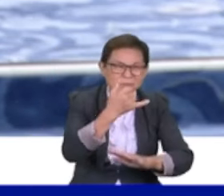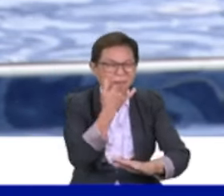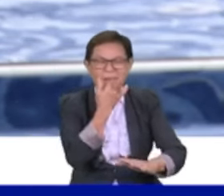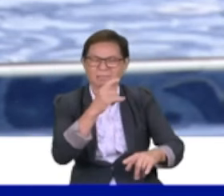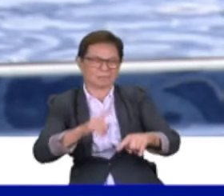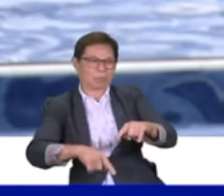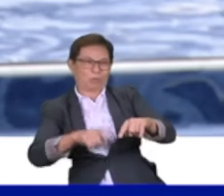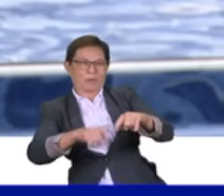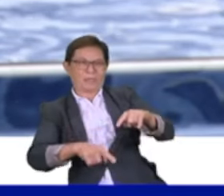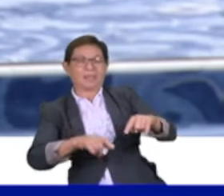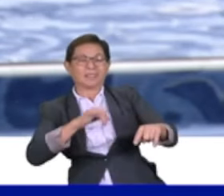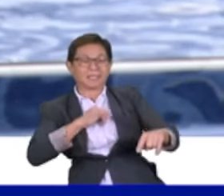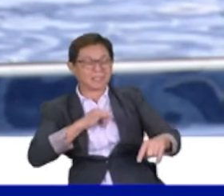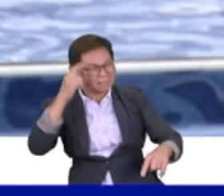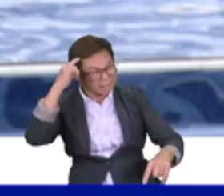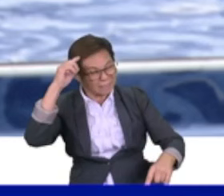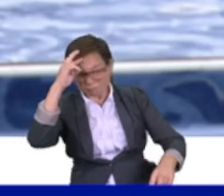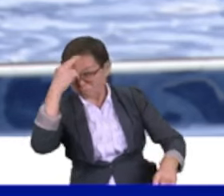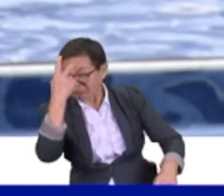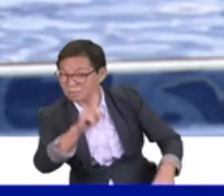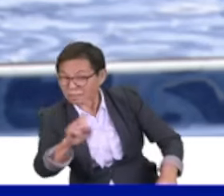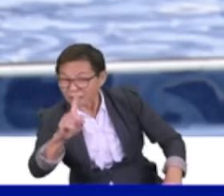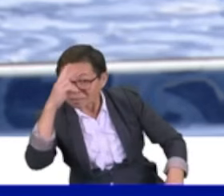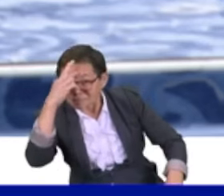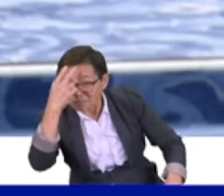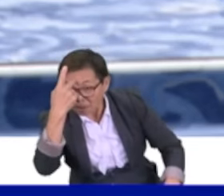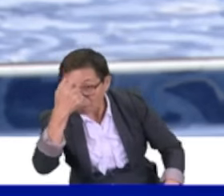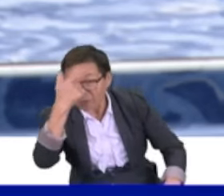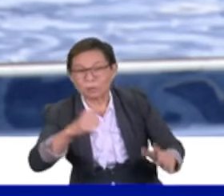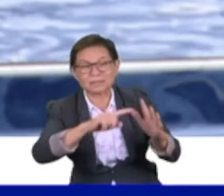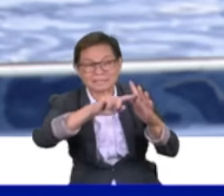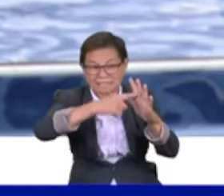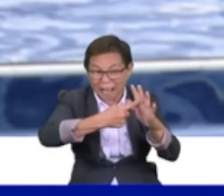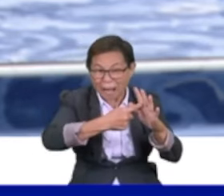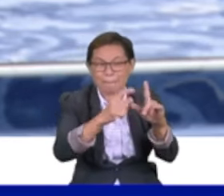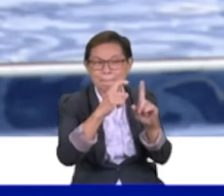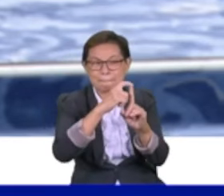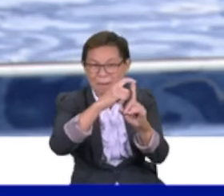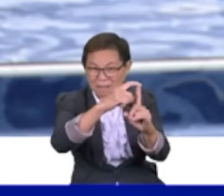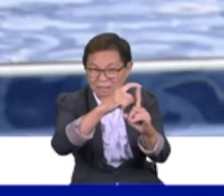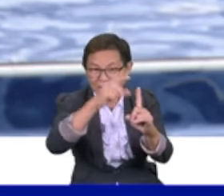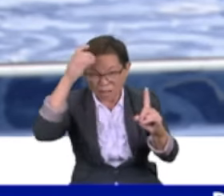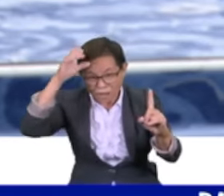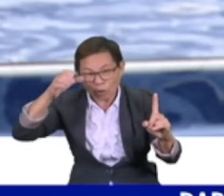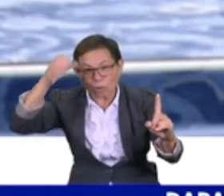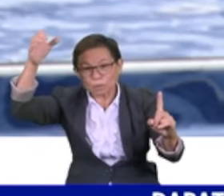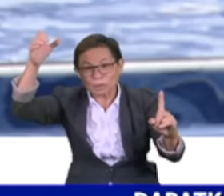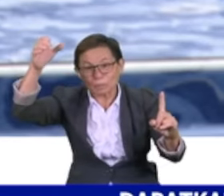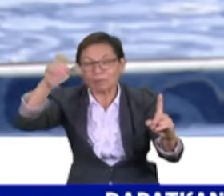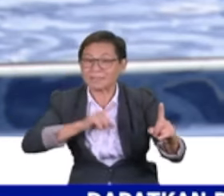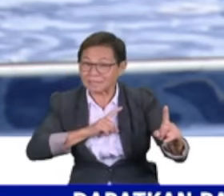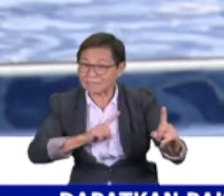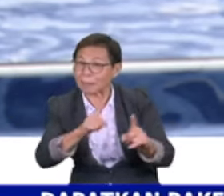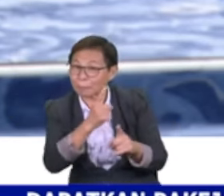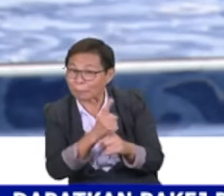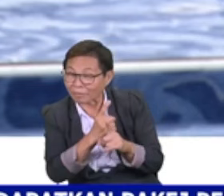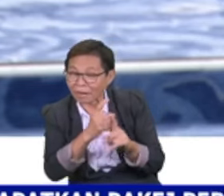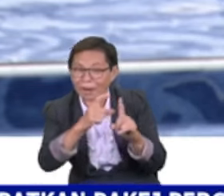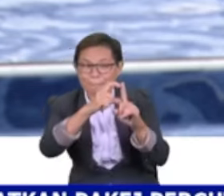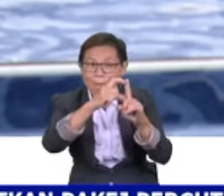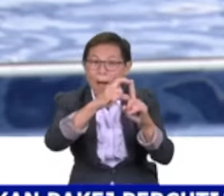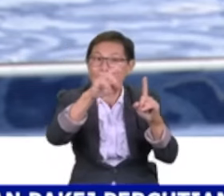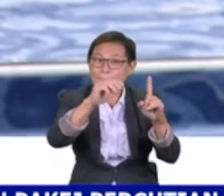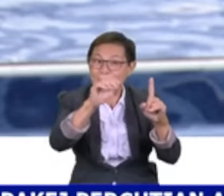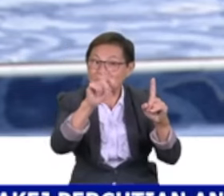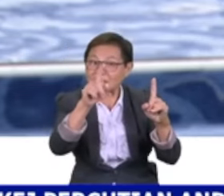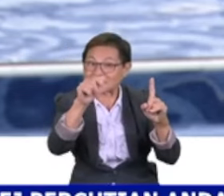boleh juga. Jadi kita jangan prasangka kerana asalnya itu dari segi konsep Islam. Tapi saya